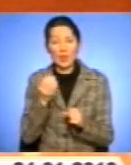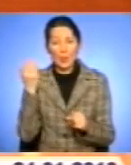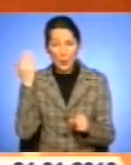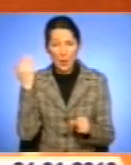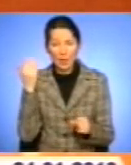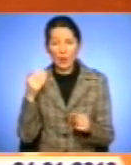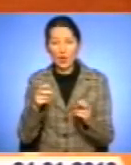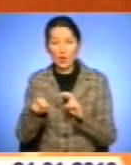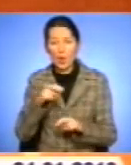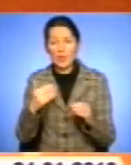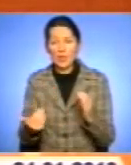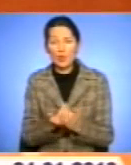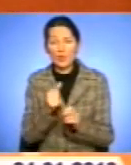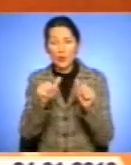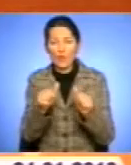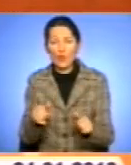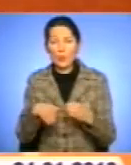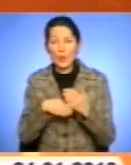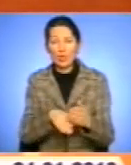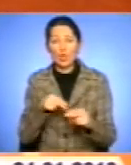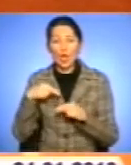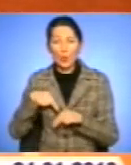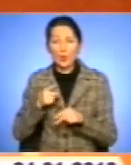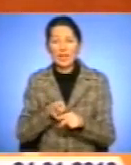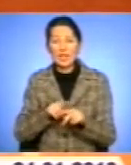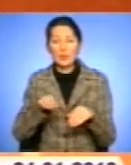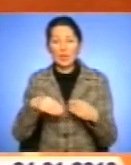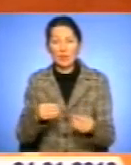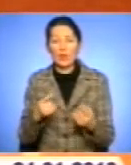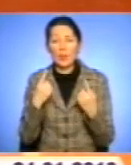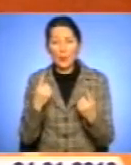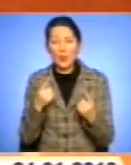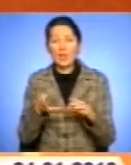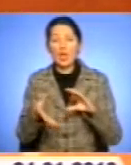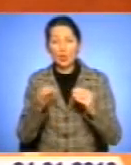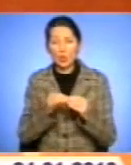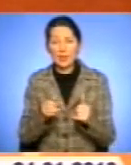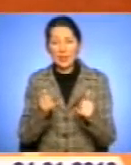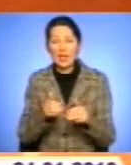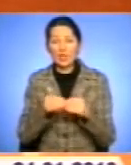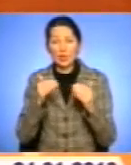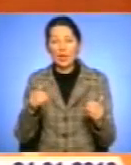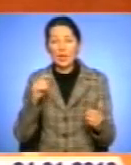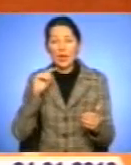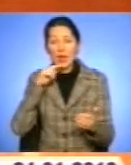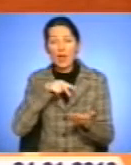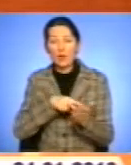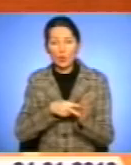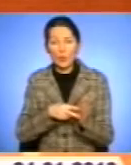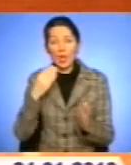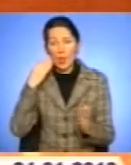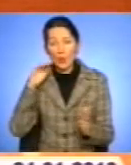професіоналізм, ініціатива та бажання працювати у нашій команді. Будемо берегти і примножувати